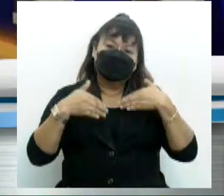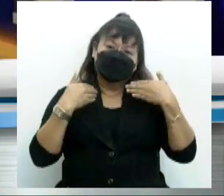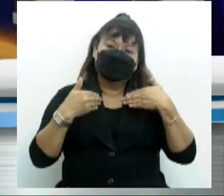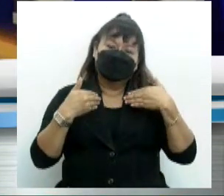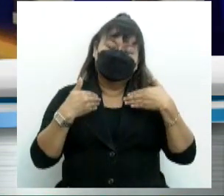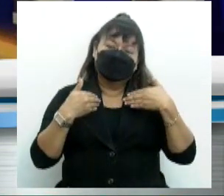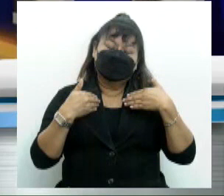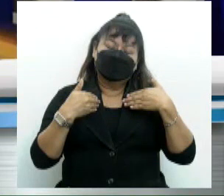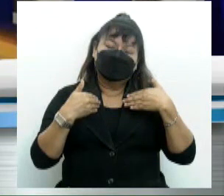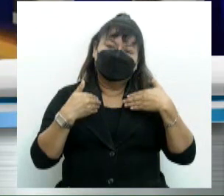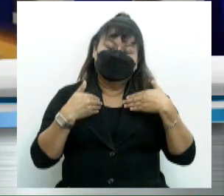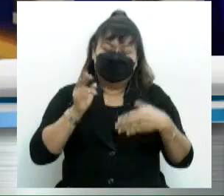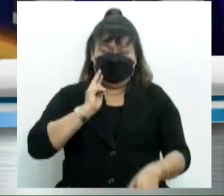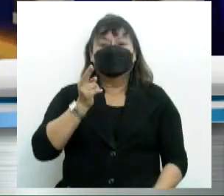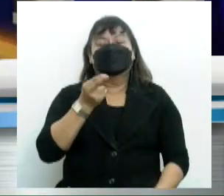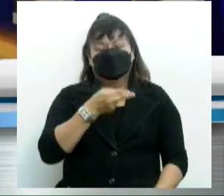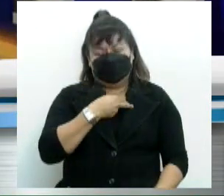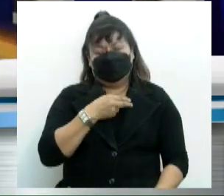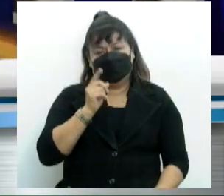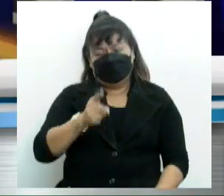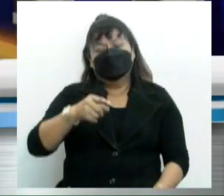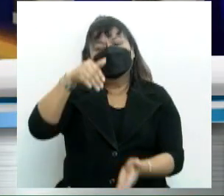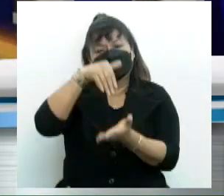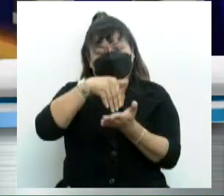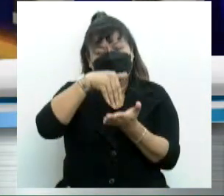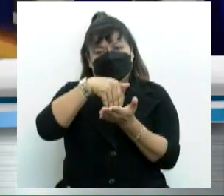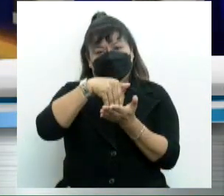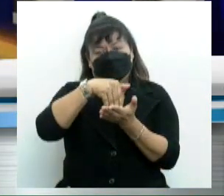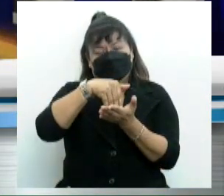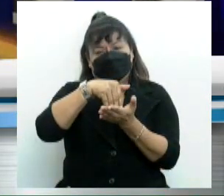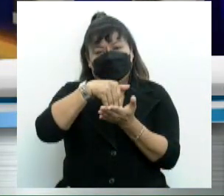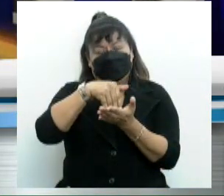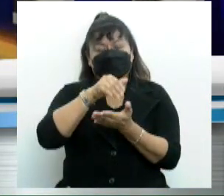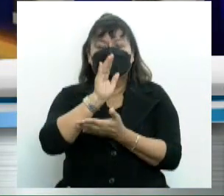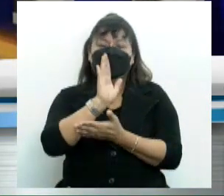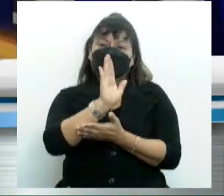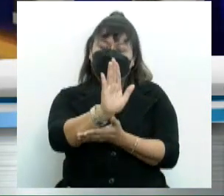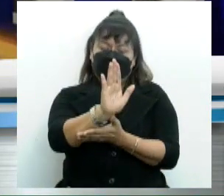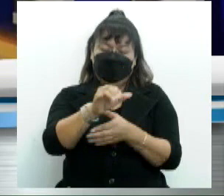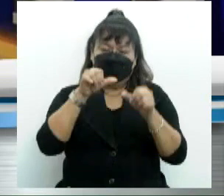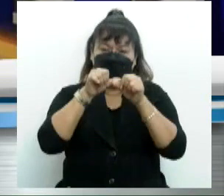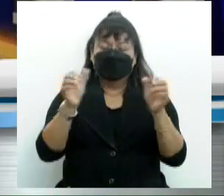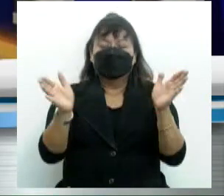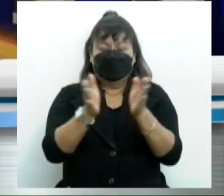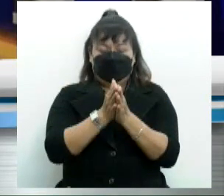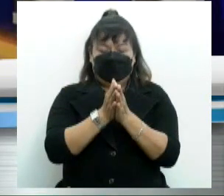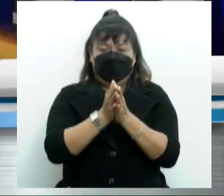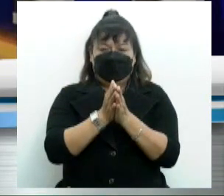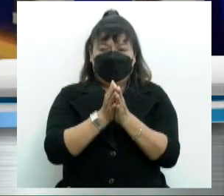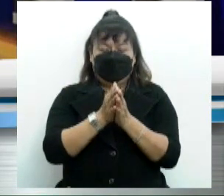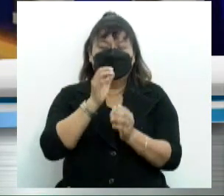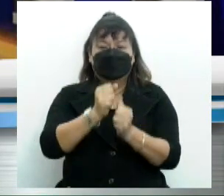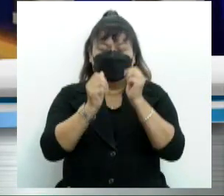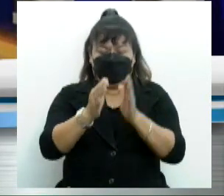ก็ถือว่าเราจะเป็นศูนย์กลางเรื่องของการอยู่ร่วมกันโดย